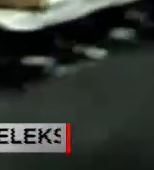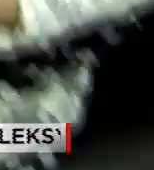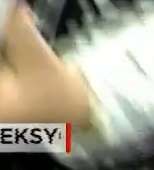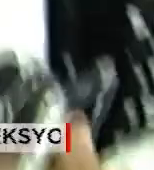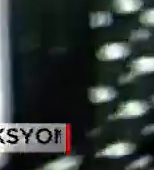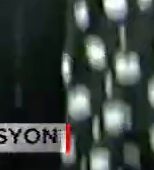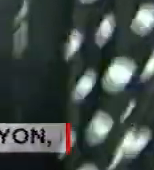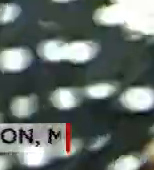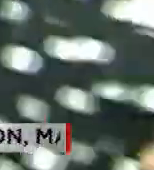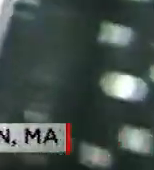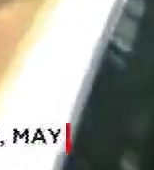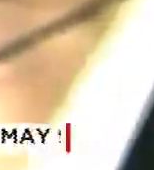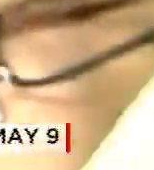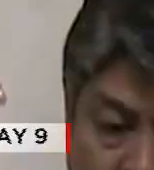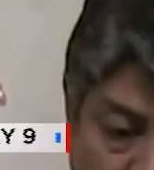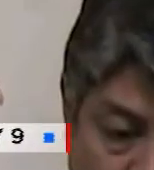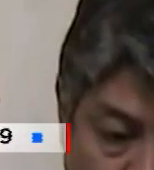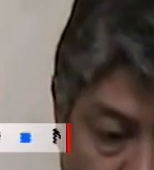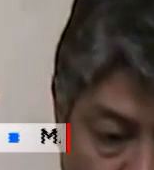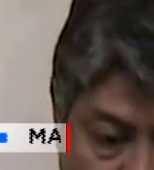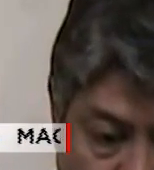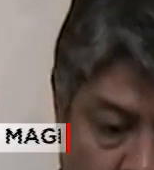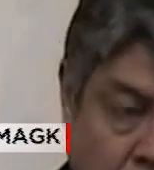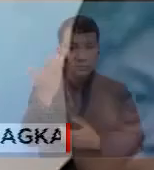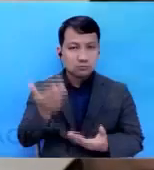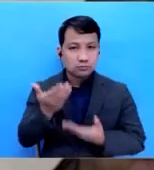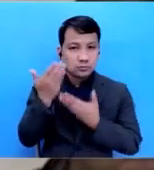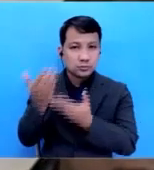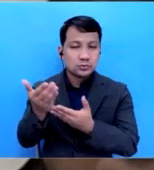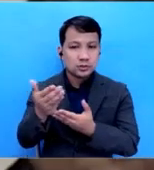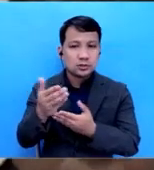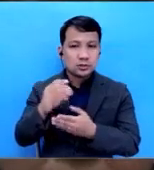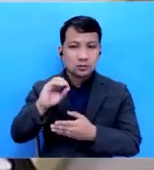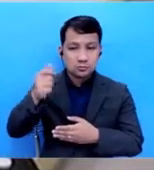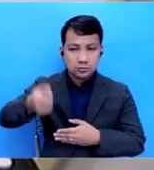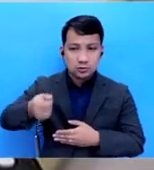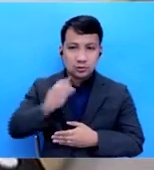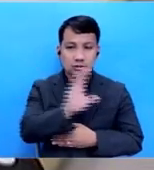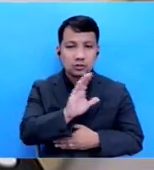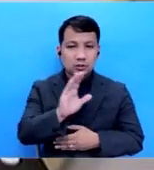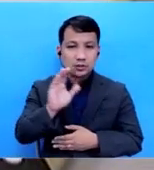Maghahain si De Lima ng karagdagang reklamo na isinampan niya noon sa ombudsman laban